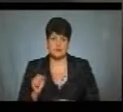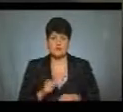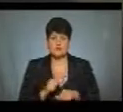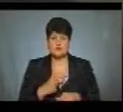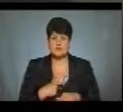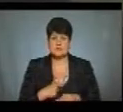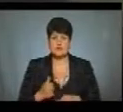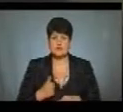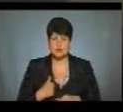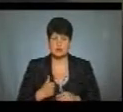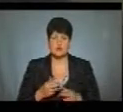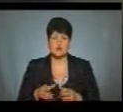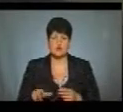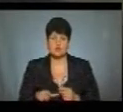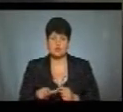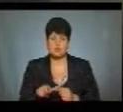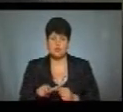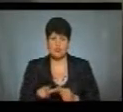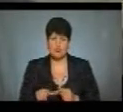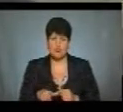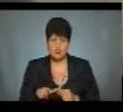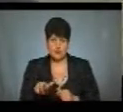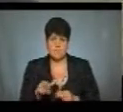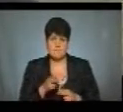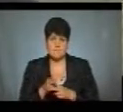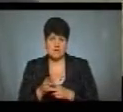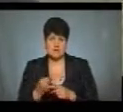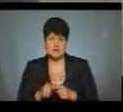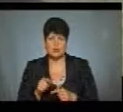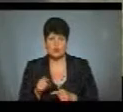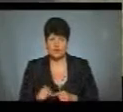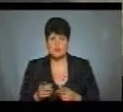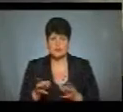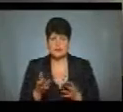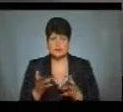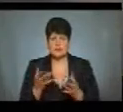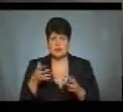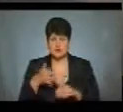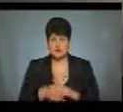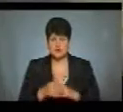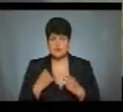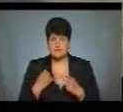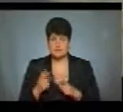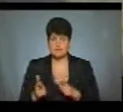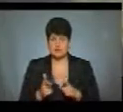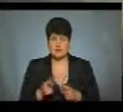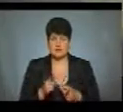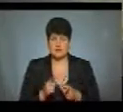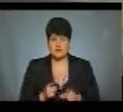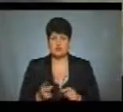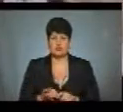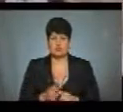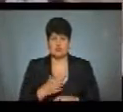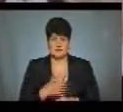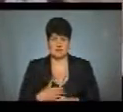смуга перешкод – це той бар'єр, який дає тобі зрозуміти, що фізична підготовка насправді дуже важлива на